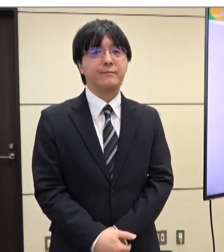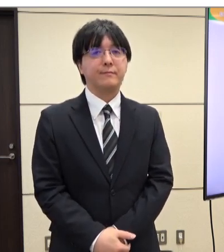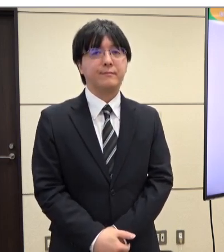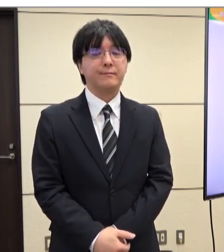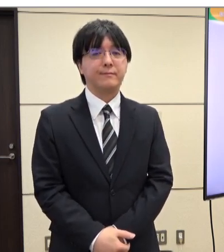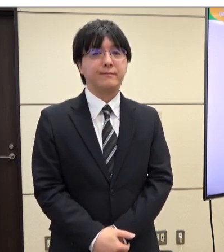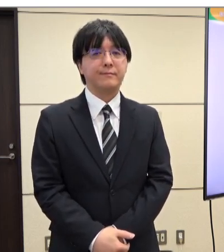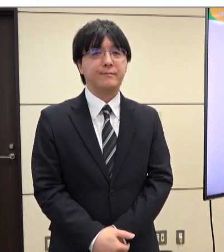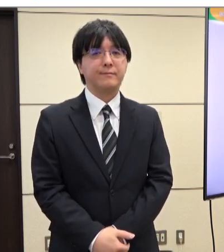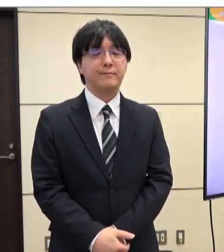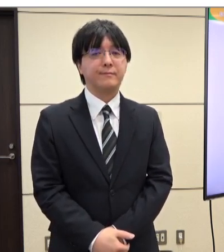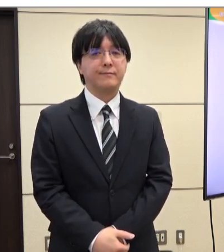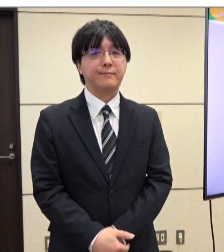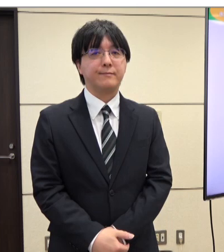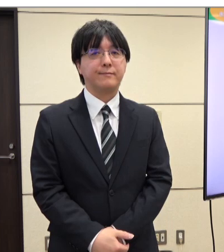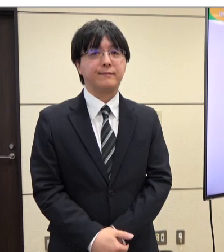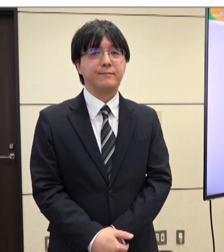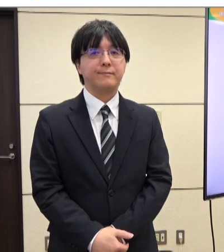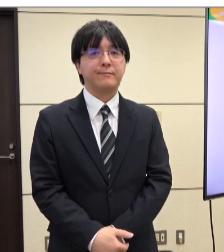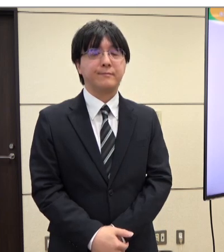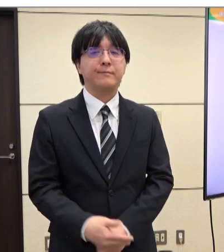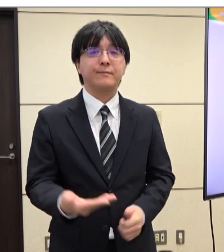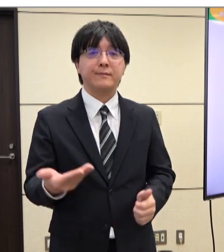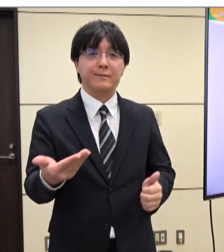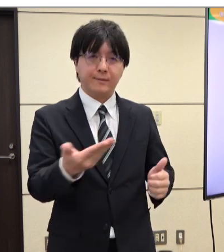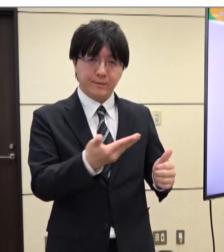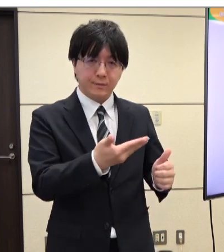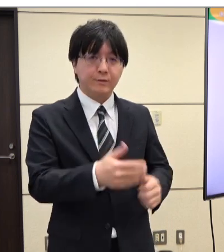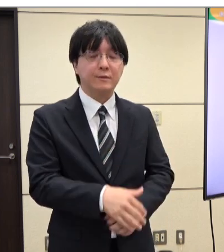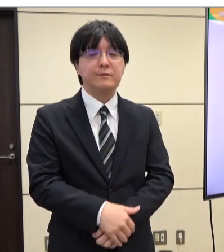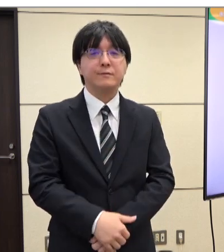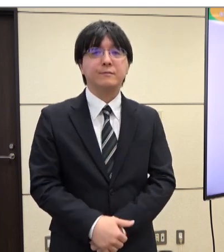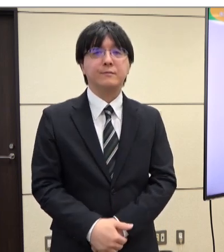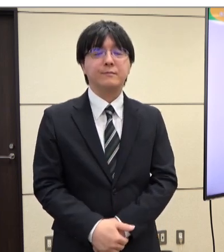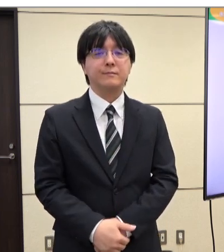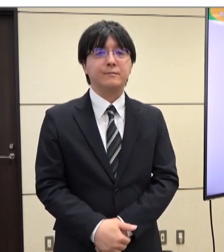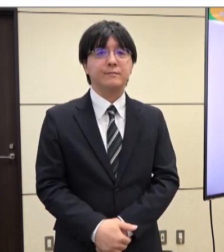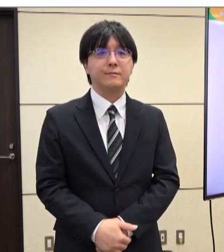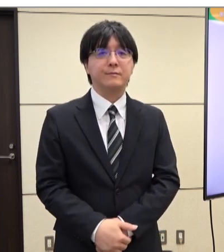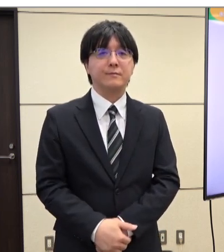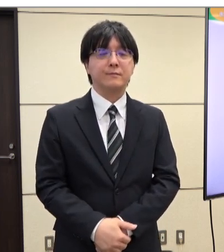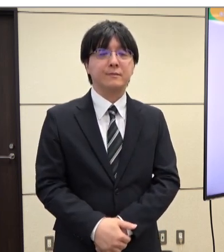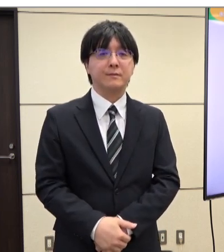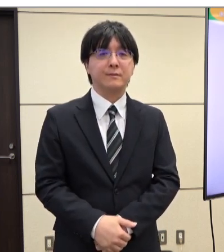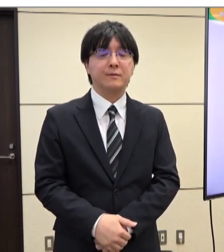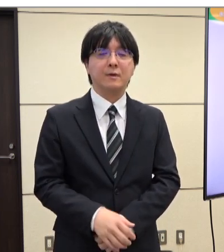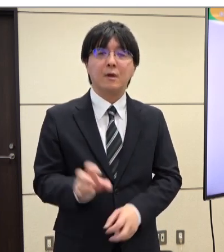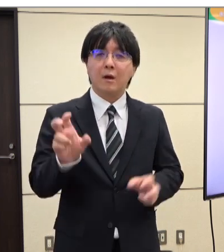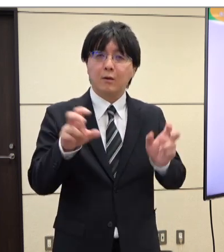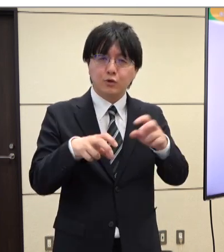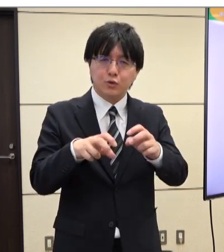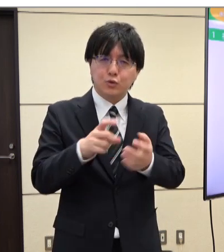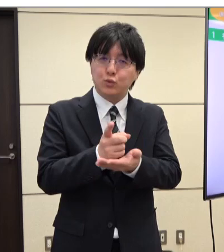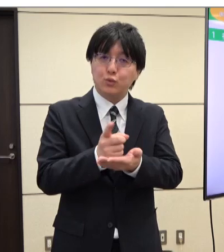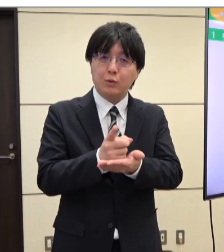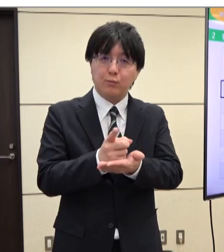民放さん。 民放の渡辺と言います。 はい、 10マップの件なんですが、 はい、 こちらは